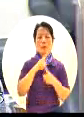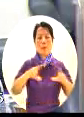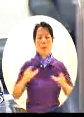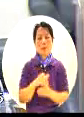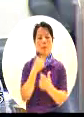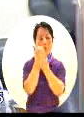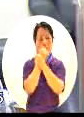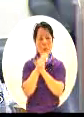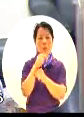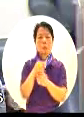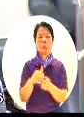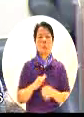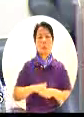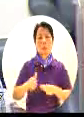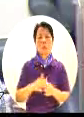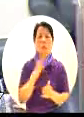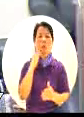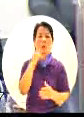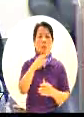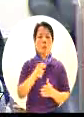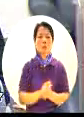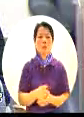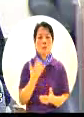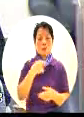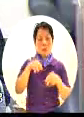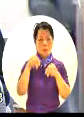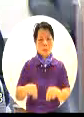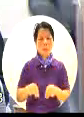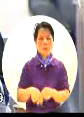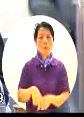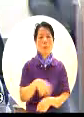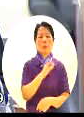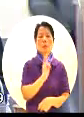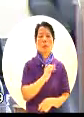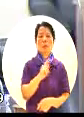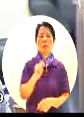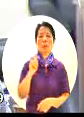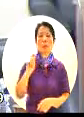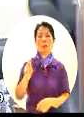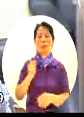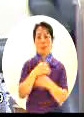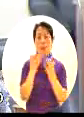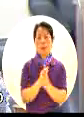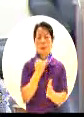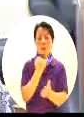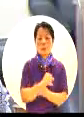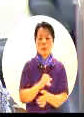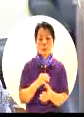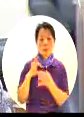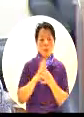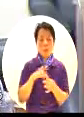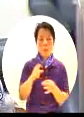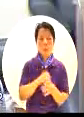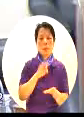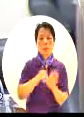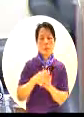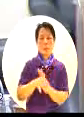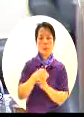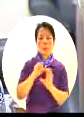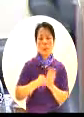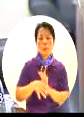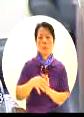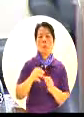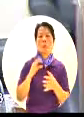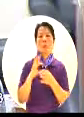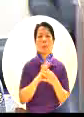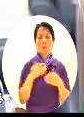验啊。如果我们能够签署 FTA， 大概就牵涉到营关税的问题哈。那台